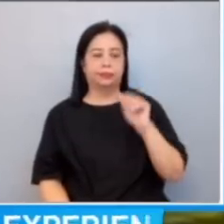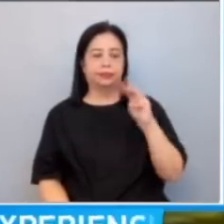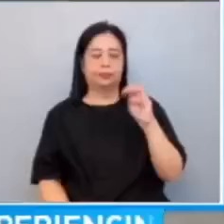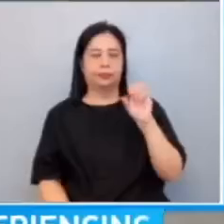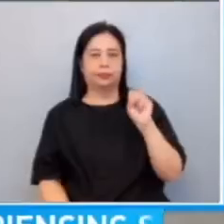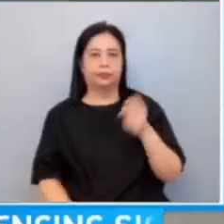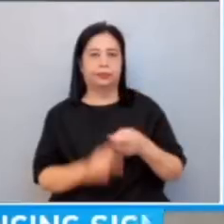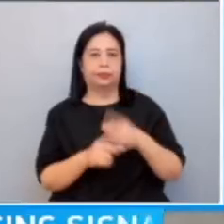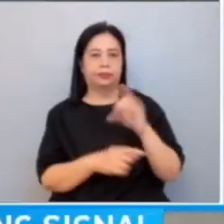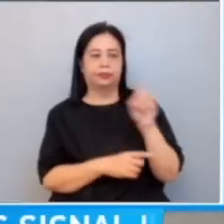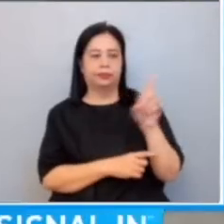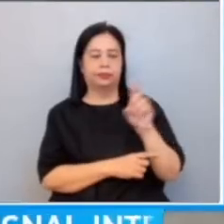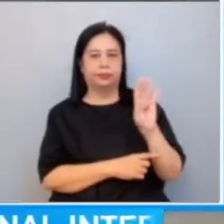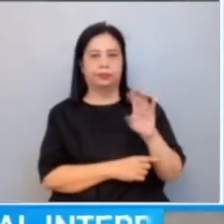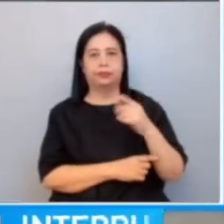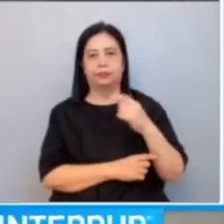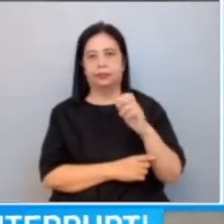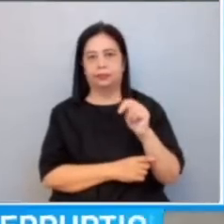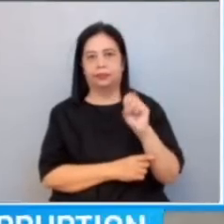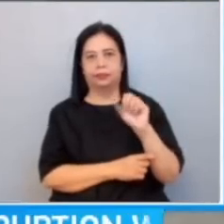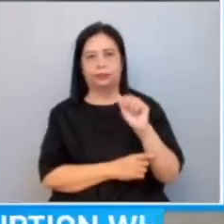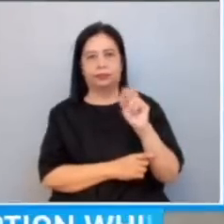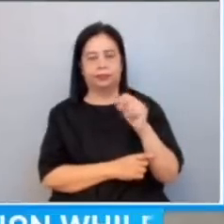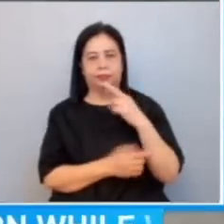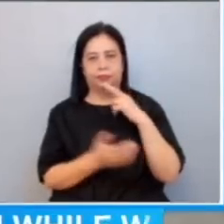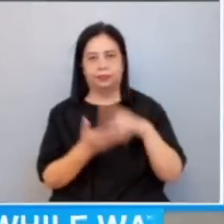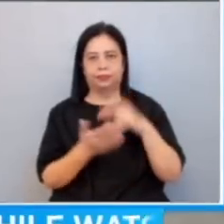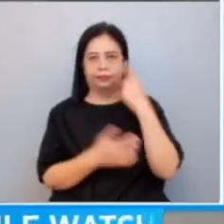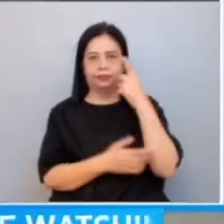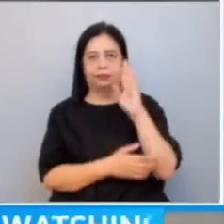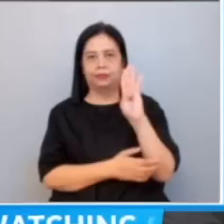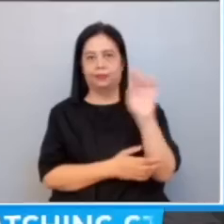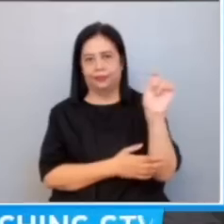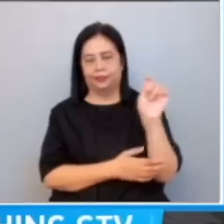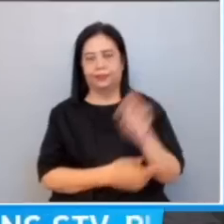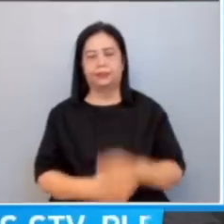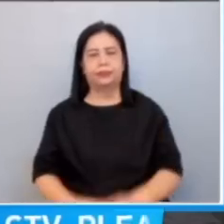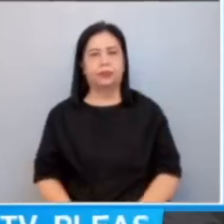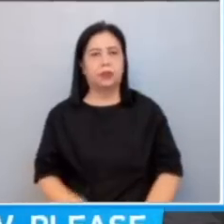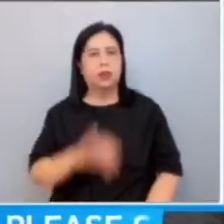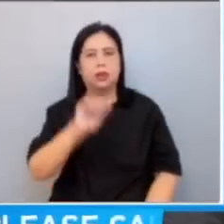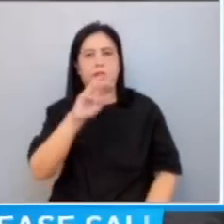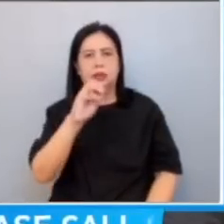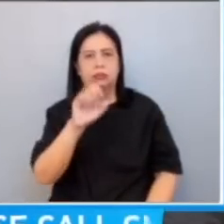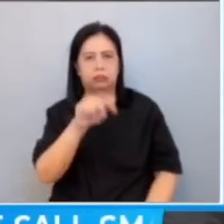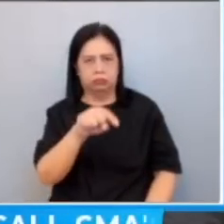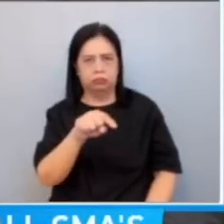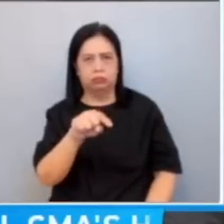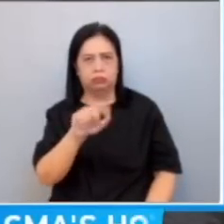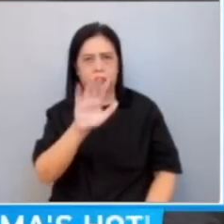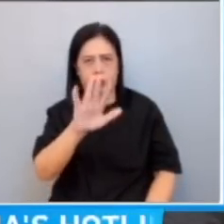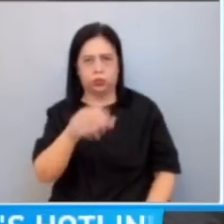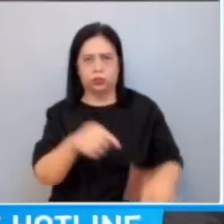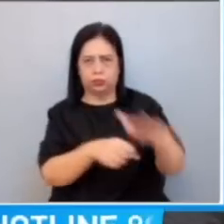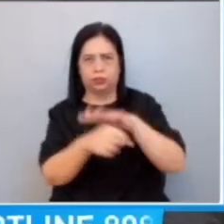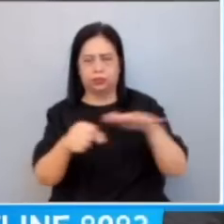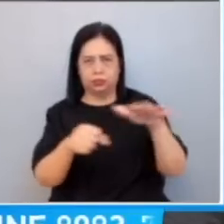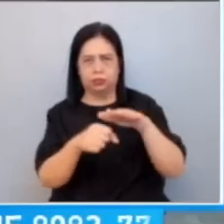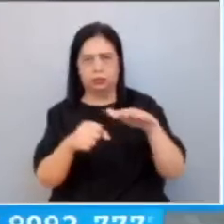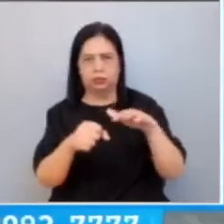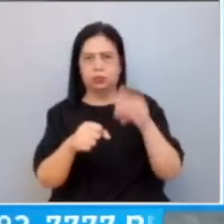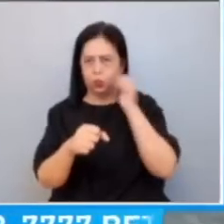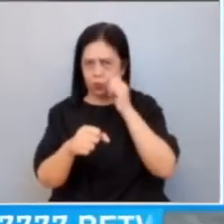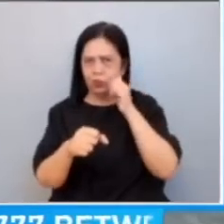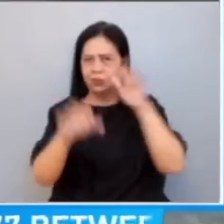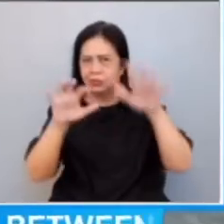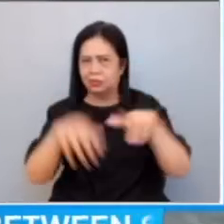Radio Gensan. Nag-ulat para sa Balitang Tanghali. James, dyan ba sa Tampakan, lagi bang binabaha yung lugar na yan? Yes,